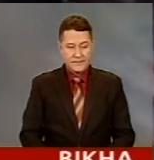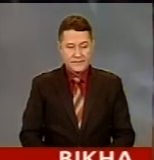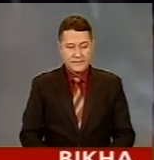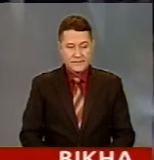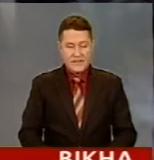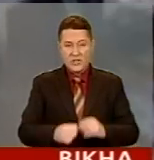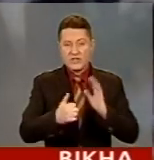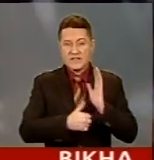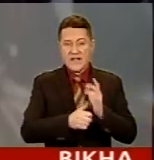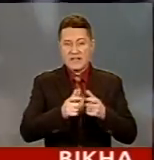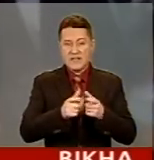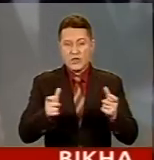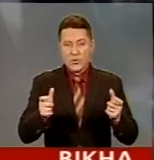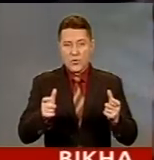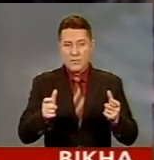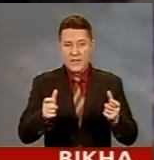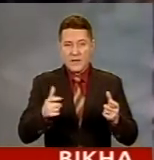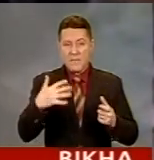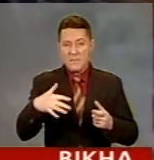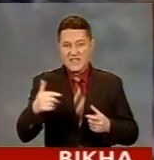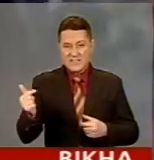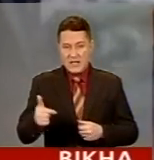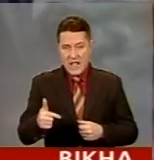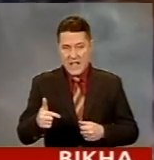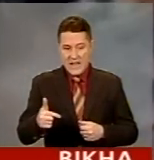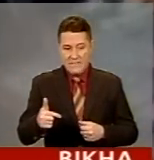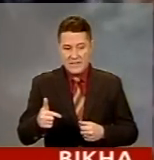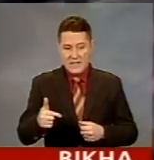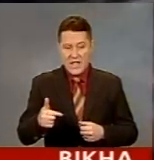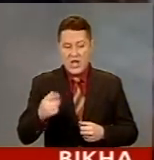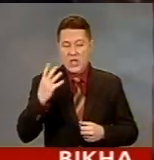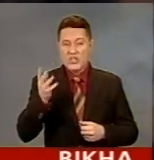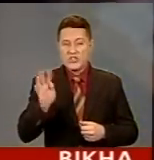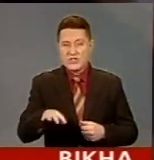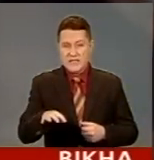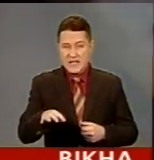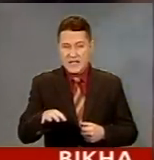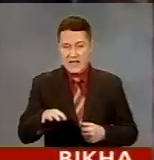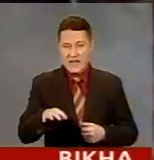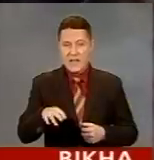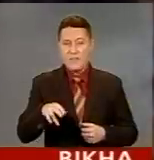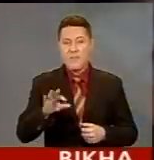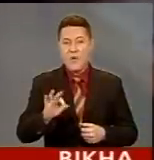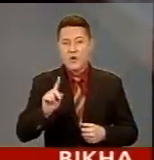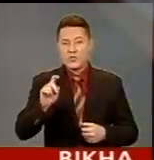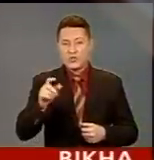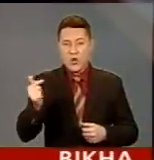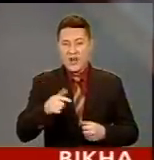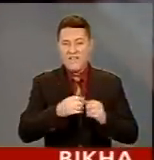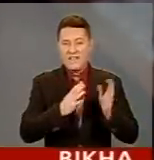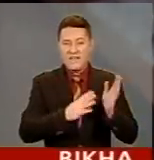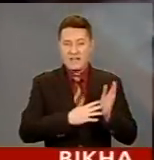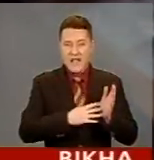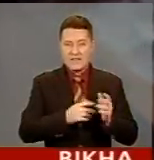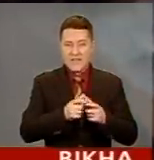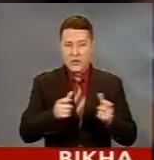16 купюр номіналом 50 гривень, 4 купюри номіналом 100 гривень, 19 купюр